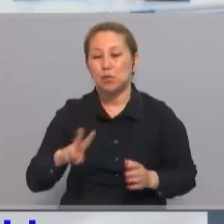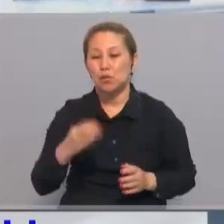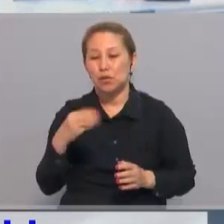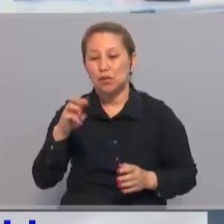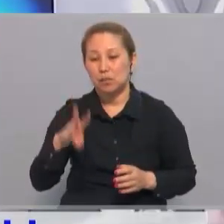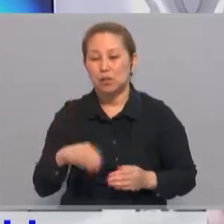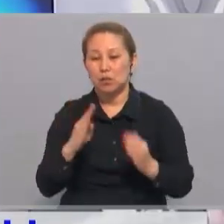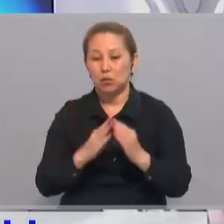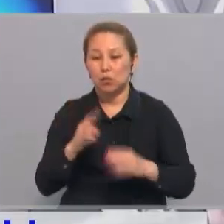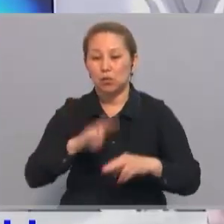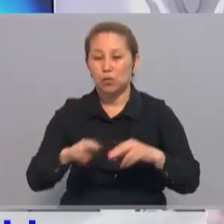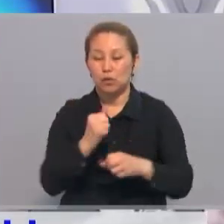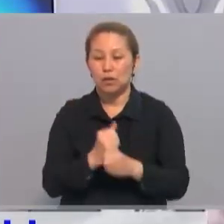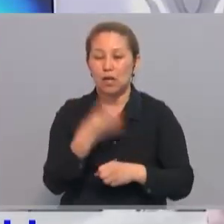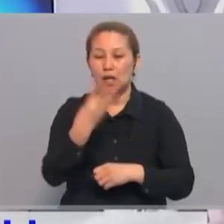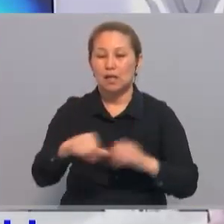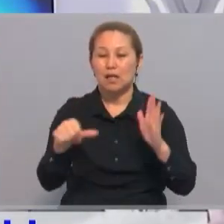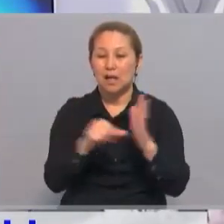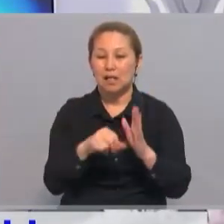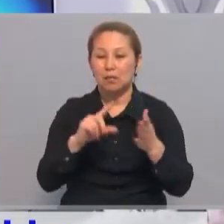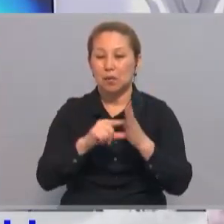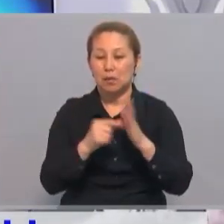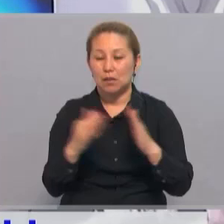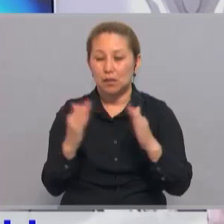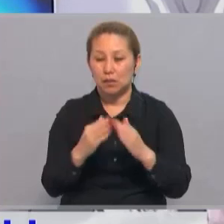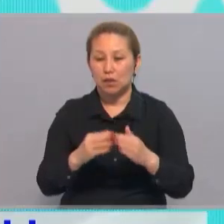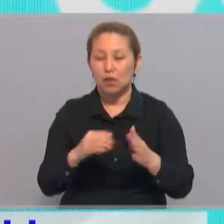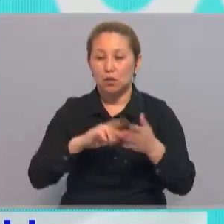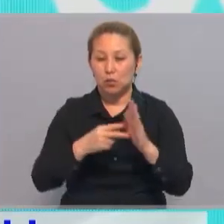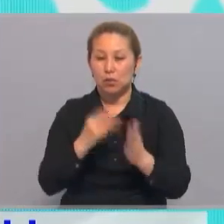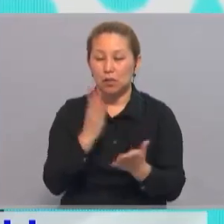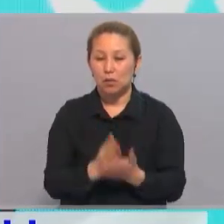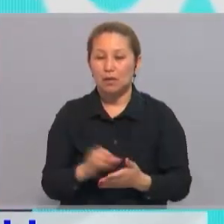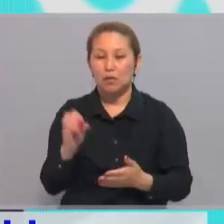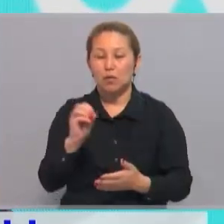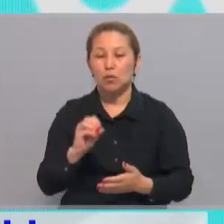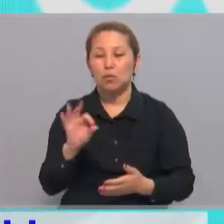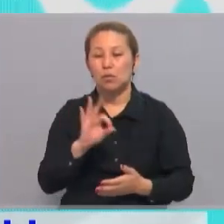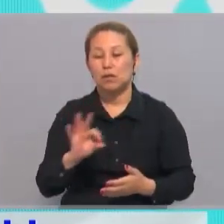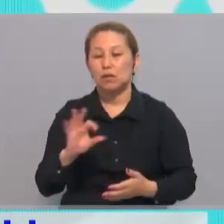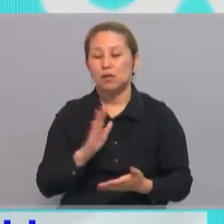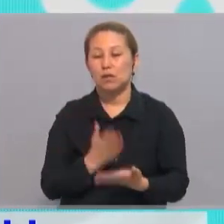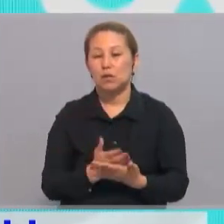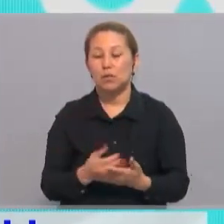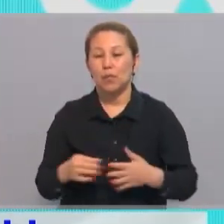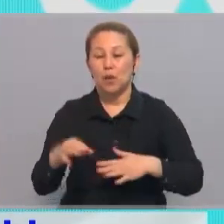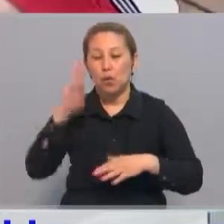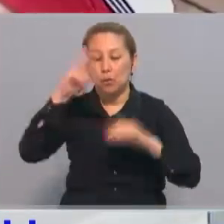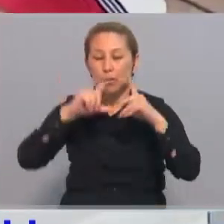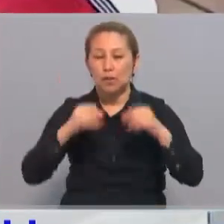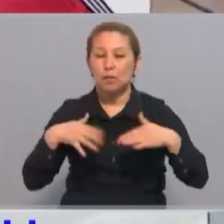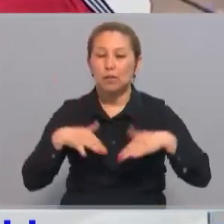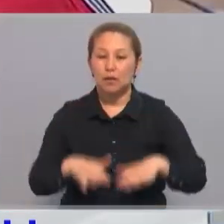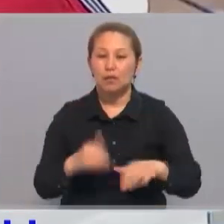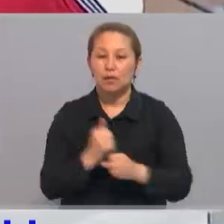метр тұрғын үй салып, 46 мың пәтерді пайдалануға беру жоспарланған, деді Өмірзақ Естайұлы. Сондай өңірде мектеп тапшылығын шешу